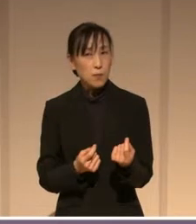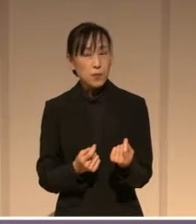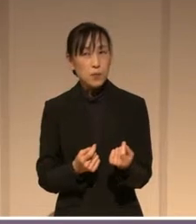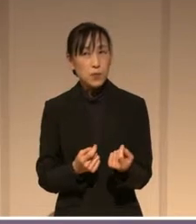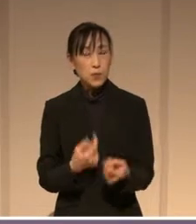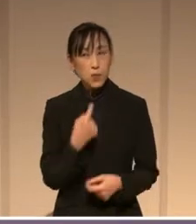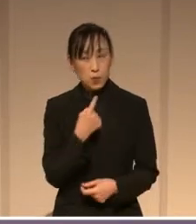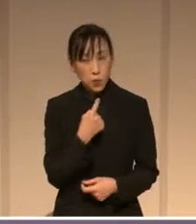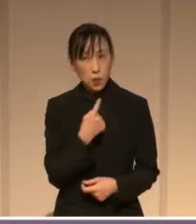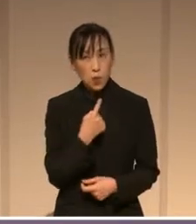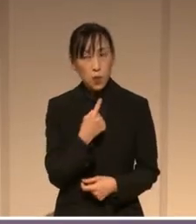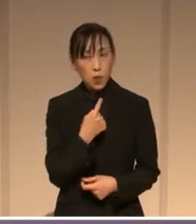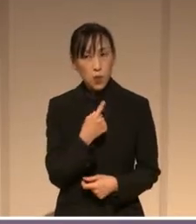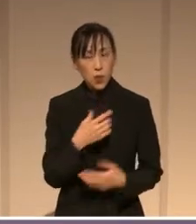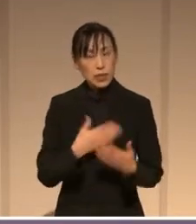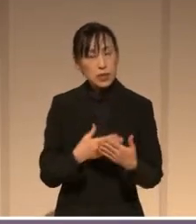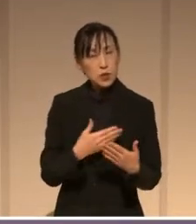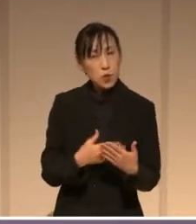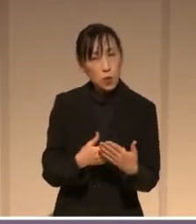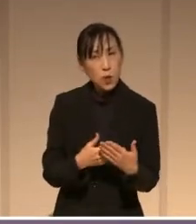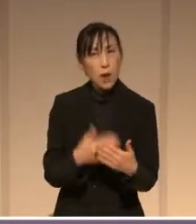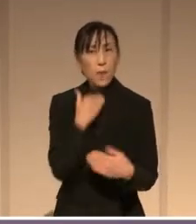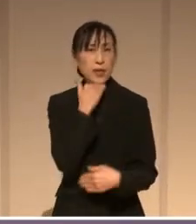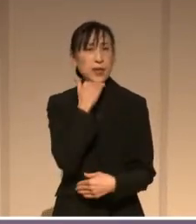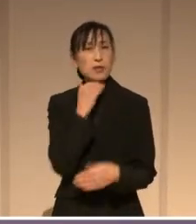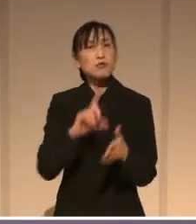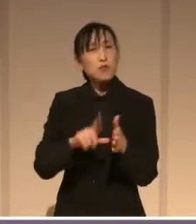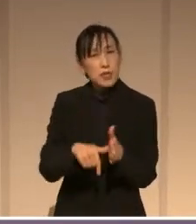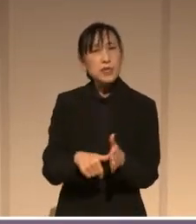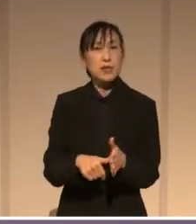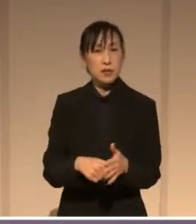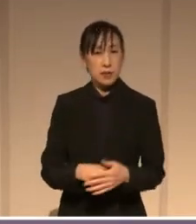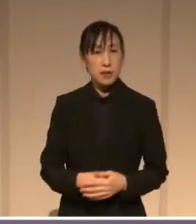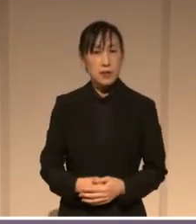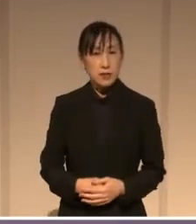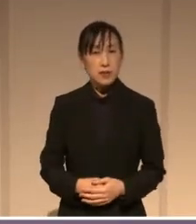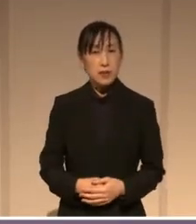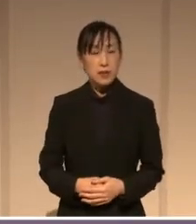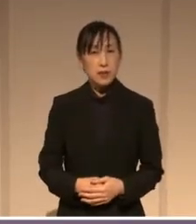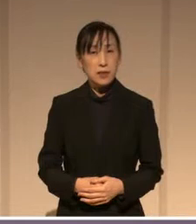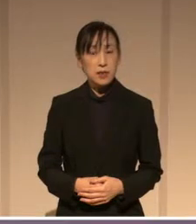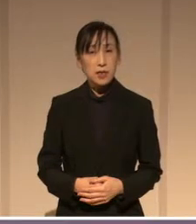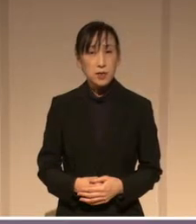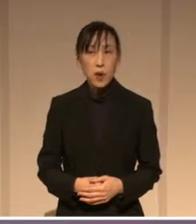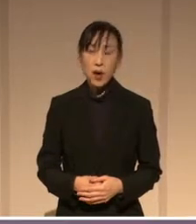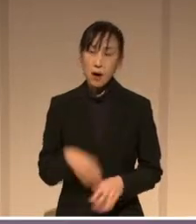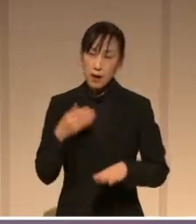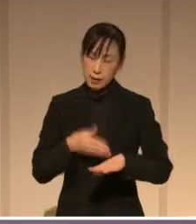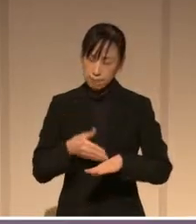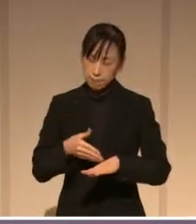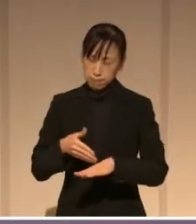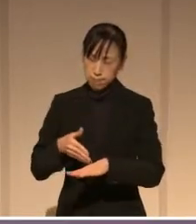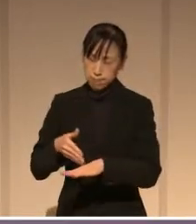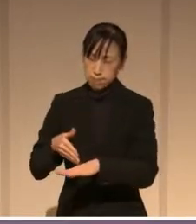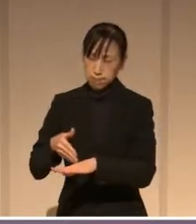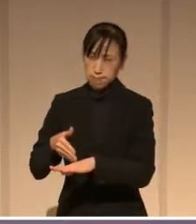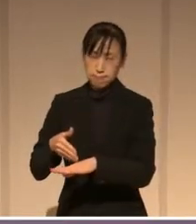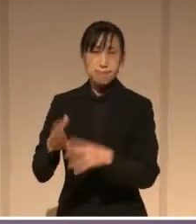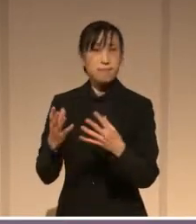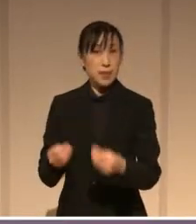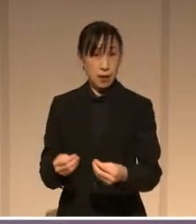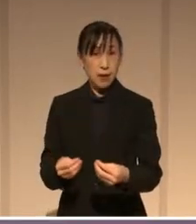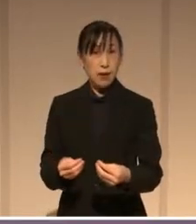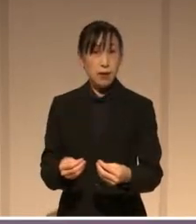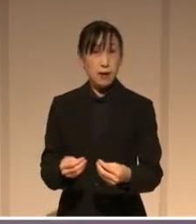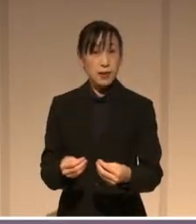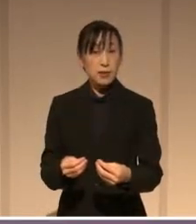緊張したのは待ってる間でしたけどでもたくさん練習したしなんかいろんなステージ